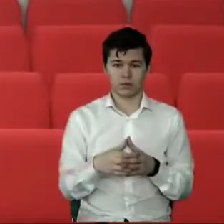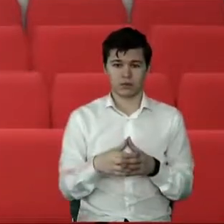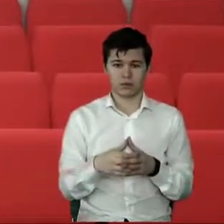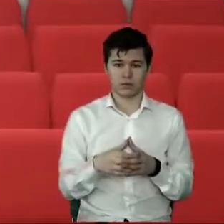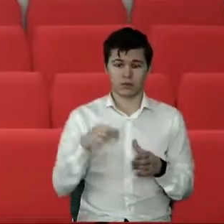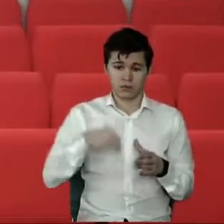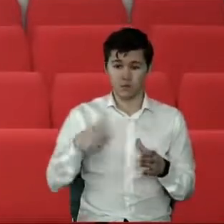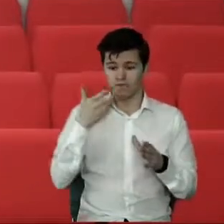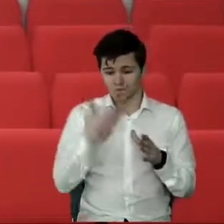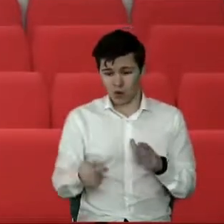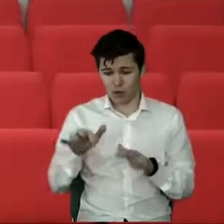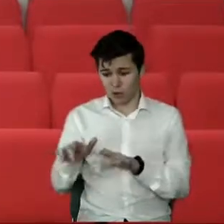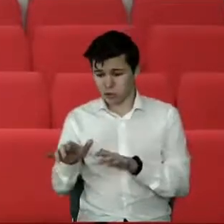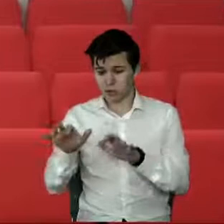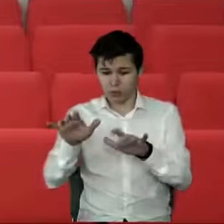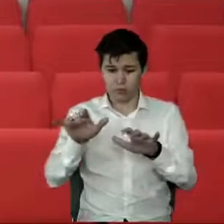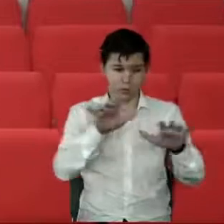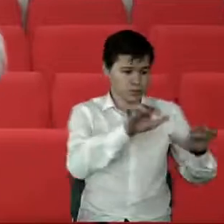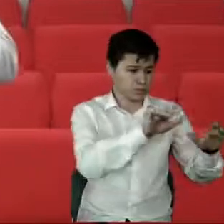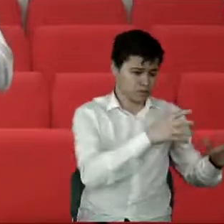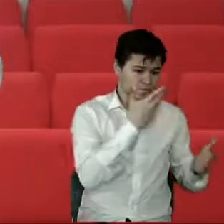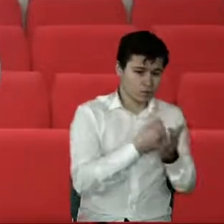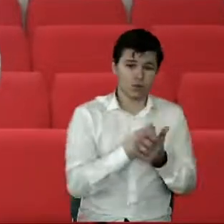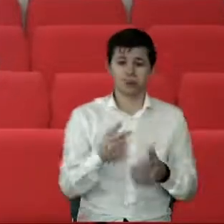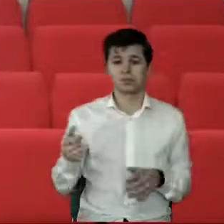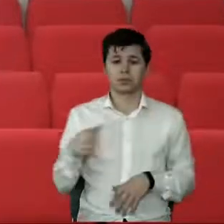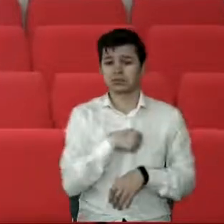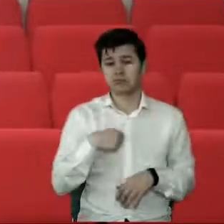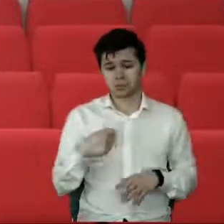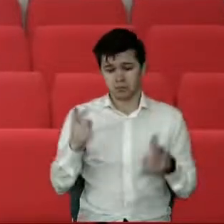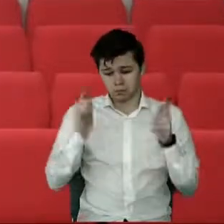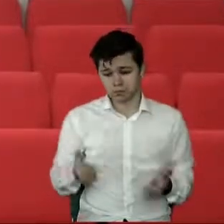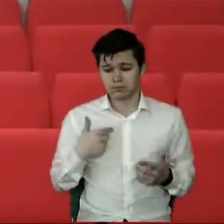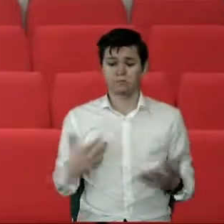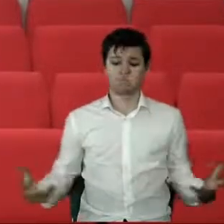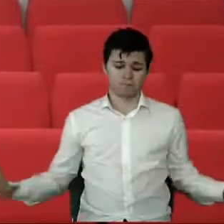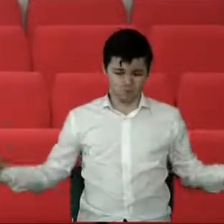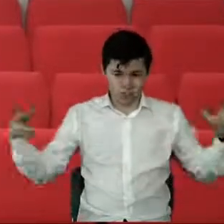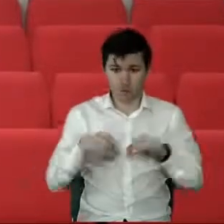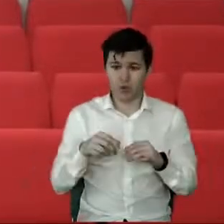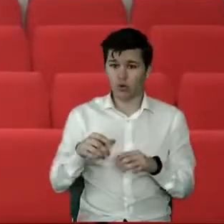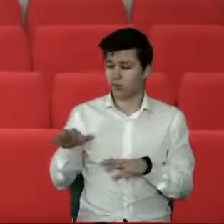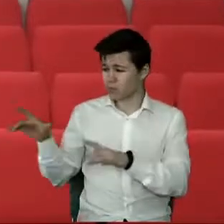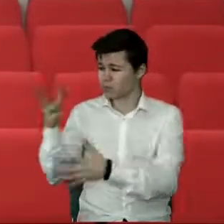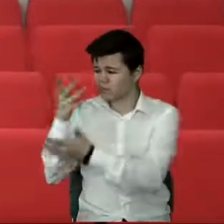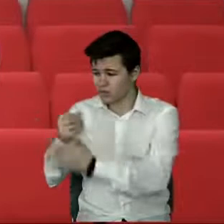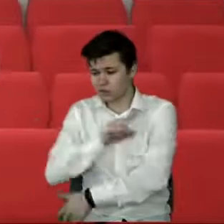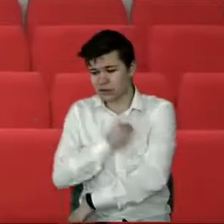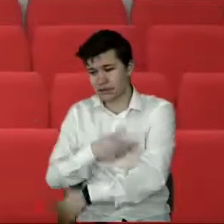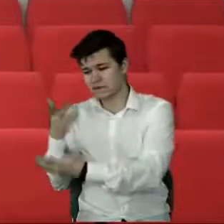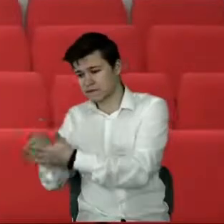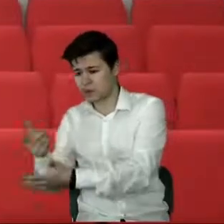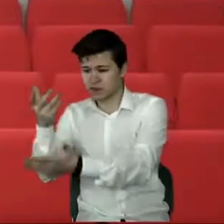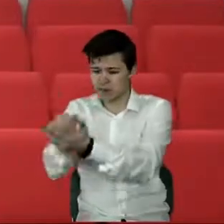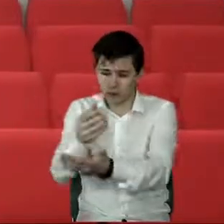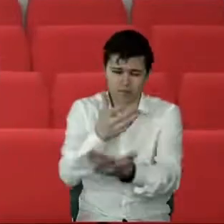знамением, показателем. 2 миллиона человек, которые добровольно объединили свои усилия и свои мощности, которые у них были, и весь